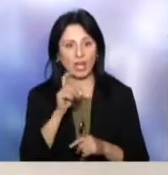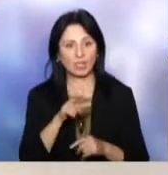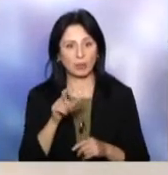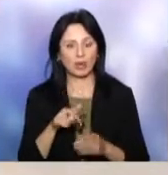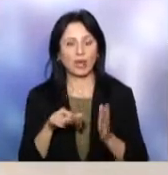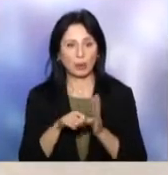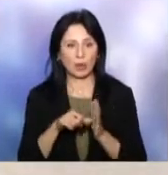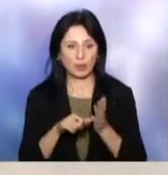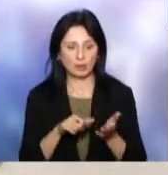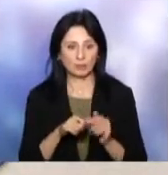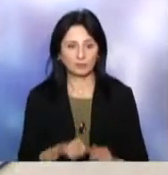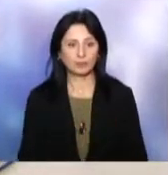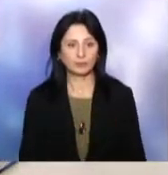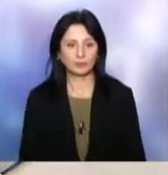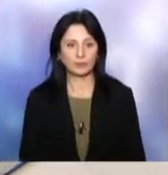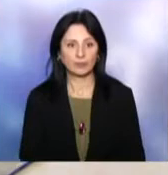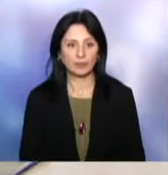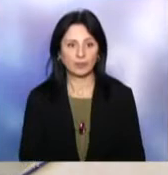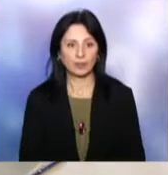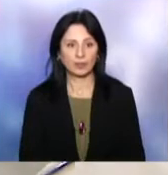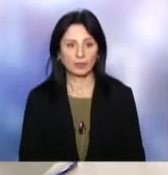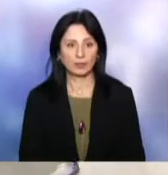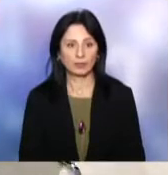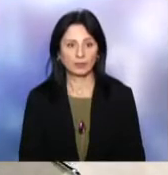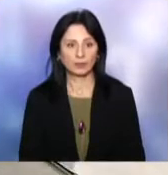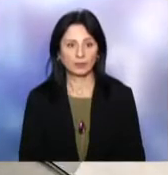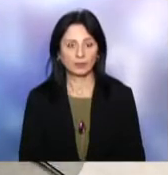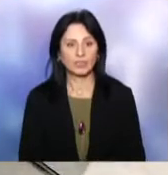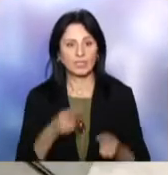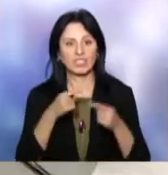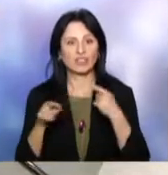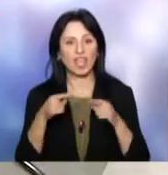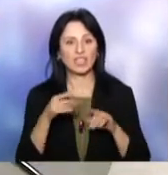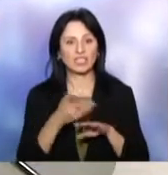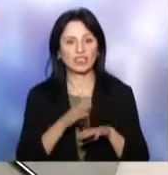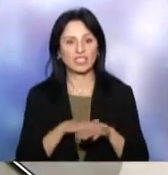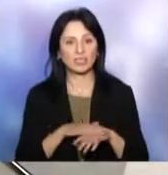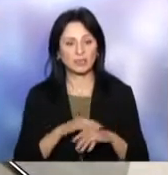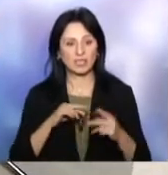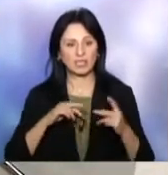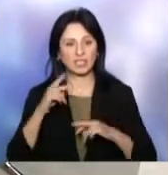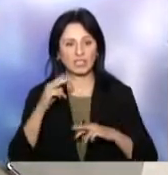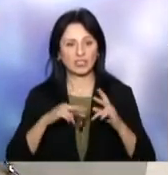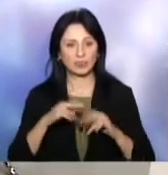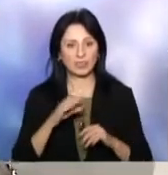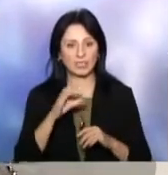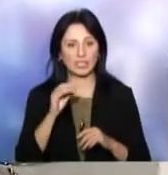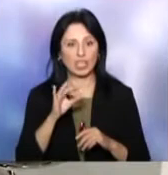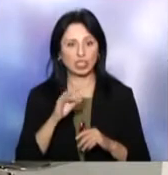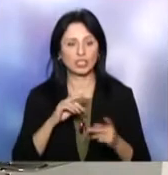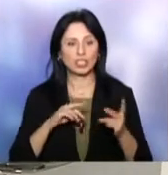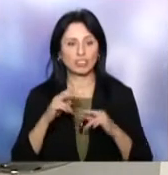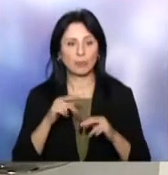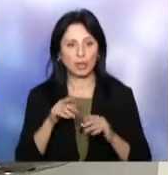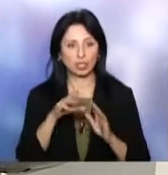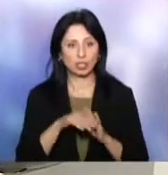ადამიანსაც ალბათ ეხმარება იმისათვის, რომ სხვადასხვა სირთულეს, ცვლილებებს, მათ შორის სეზონურ ცვლილებებს და